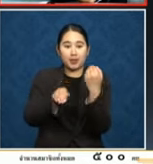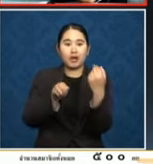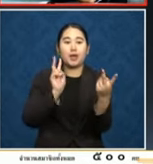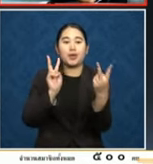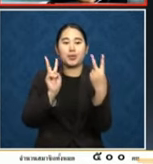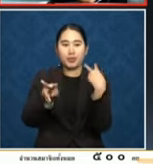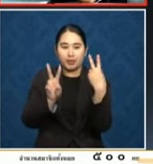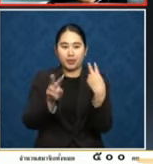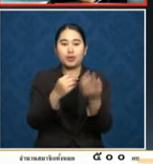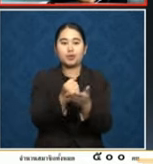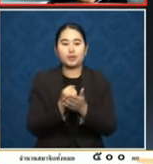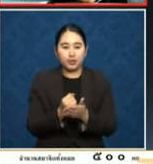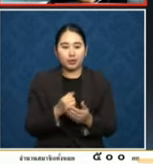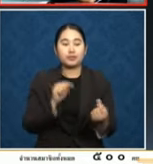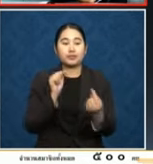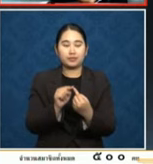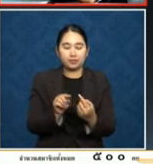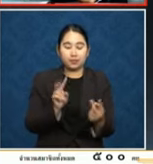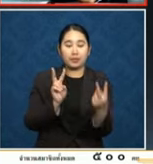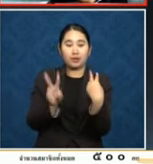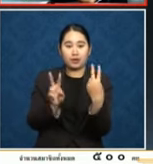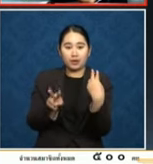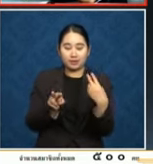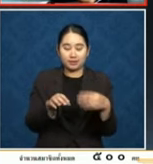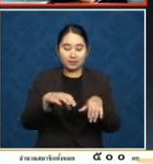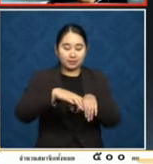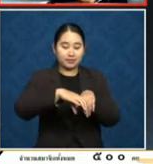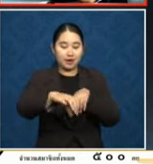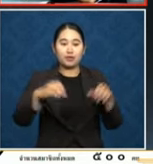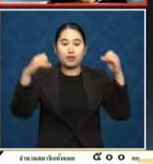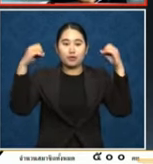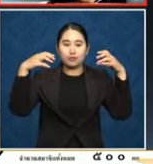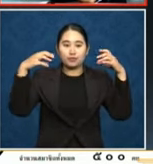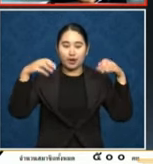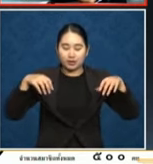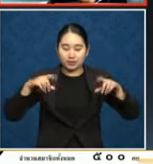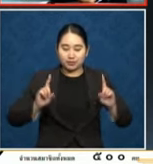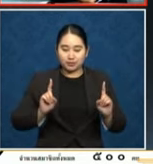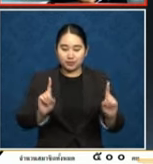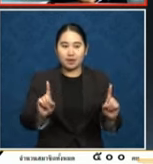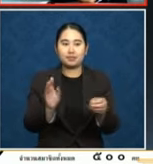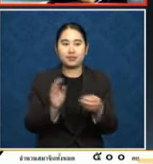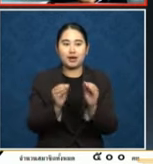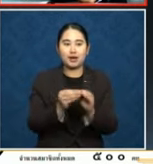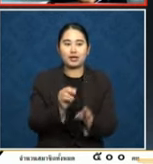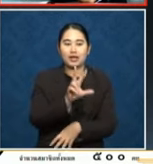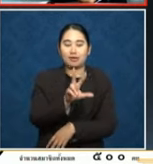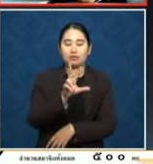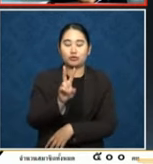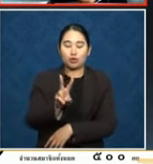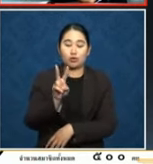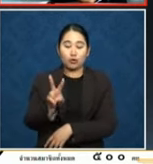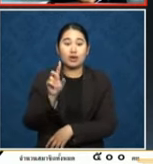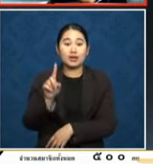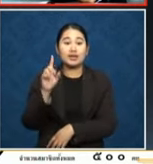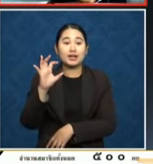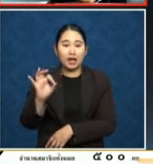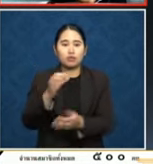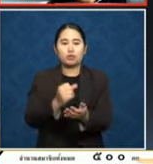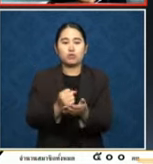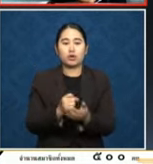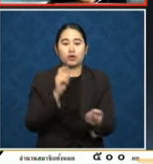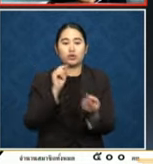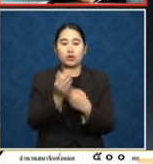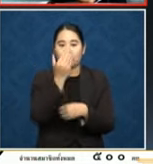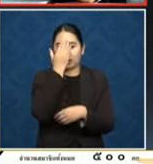นะครับจราจรสี่ช่องทางและเกาะกลางและไฟส่องสว่างของถนนสาย2219นะครับบริเวณหน้